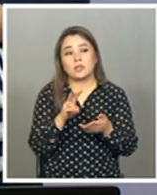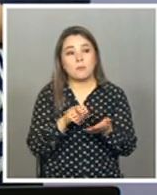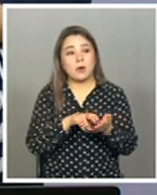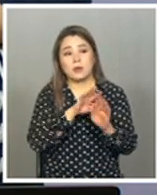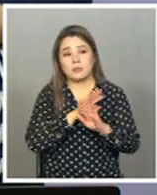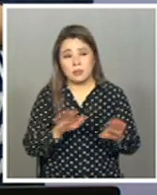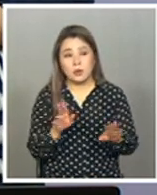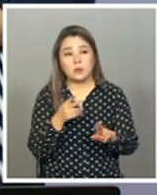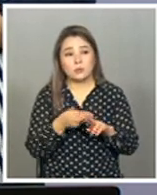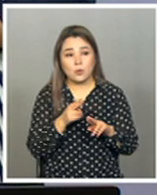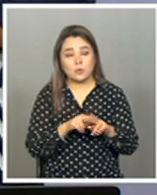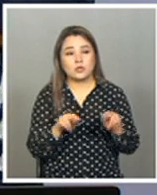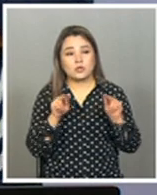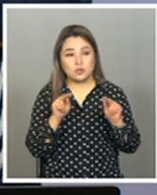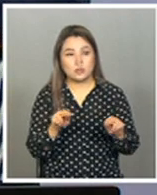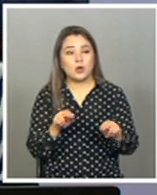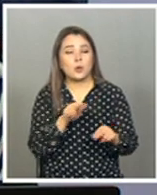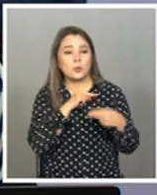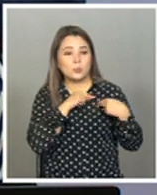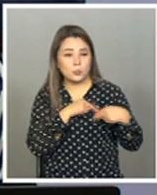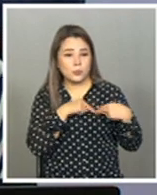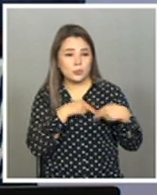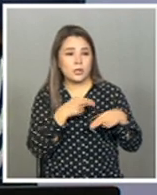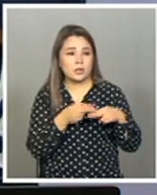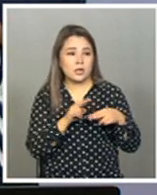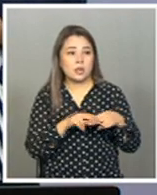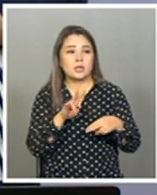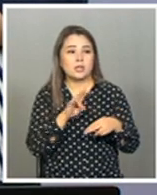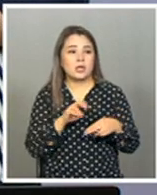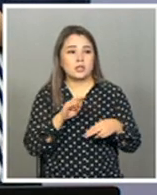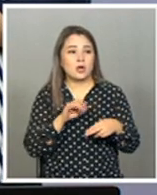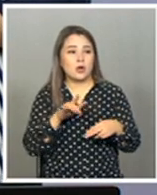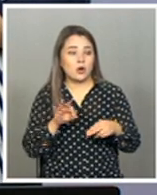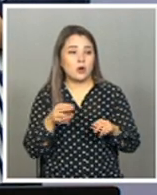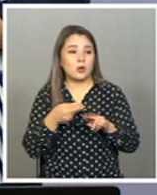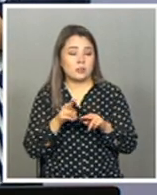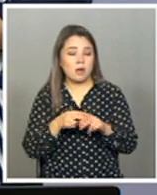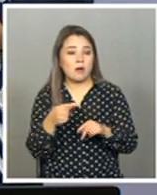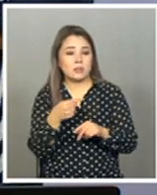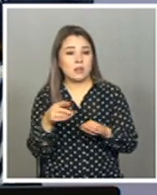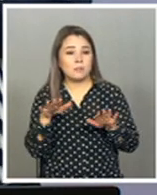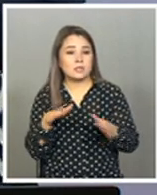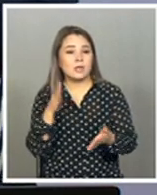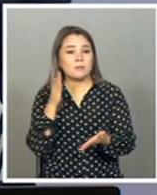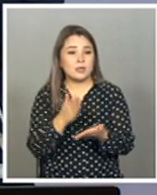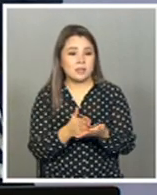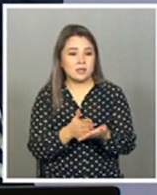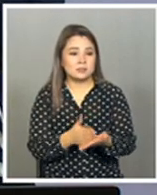кто честно трудится. Ничего – это отрицательное местоимение.